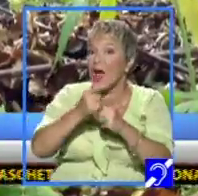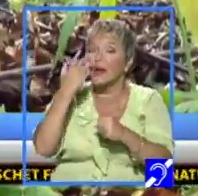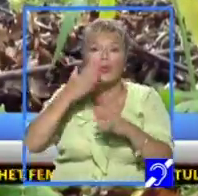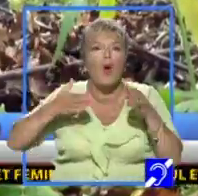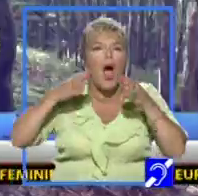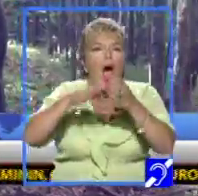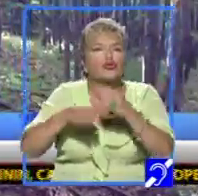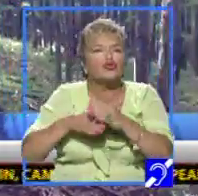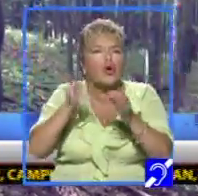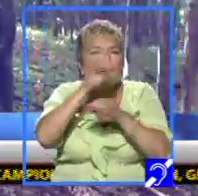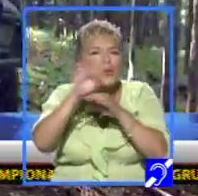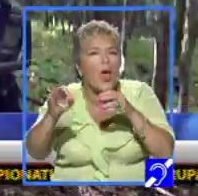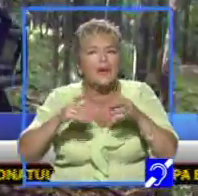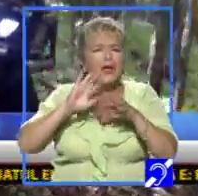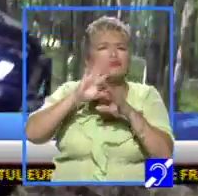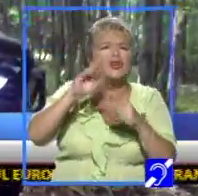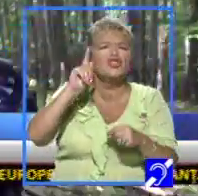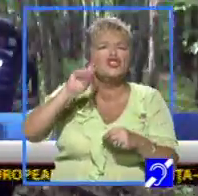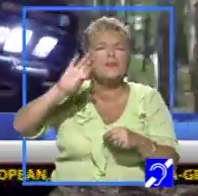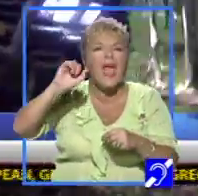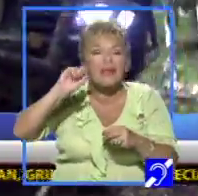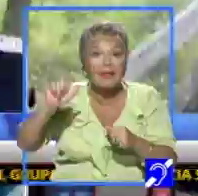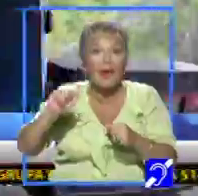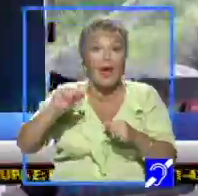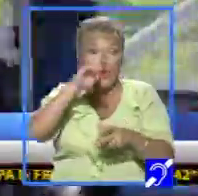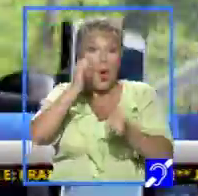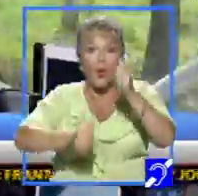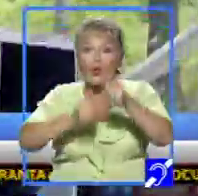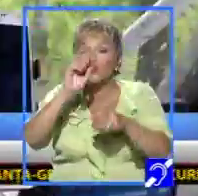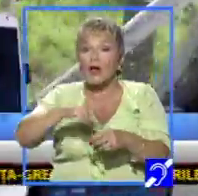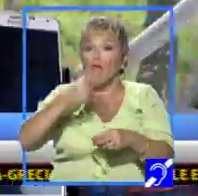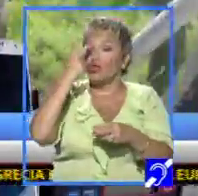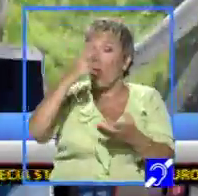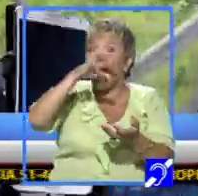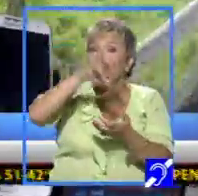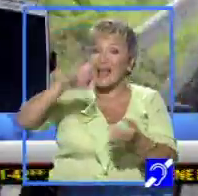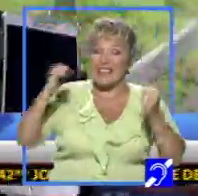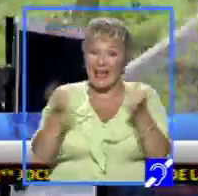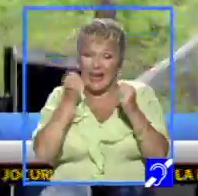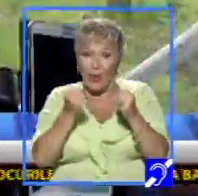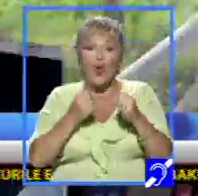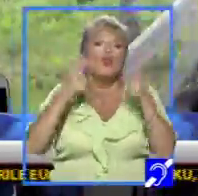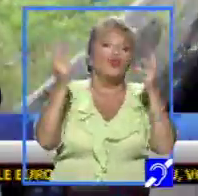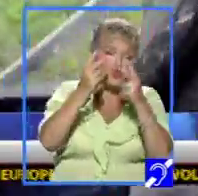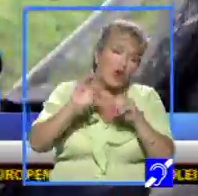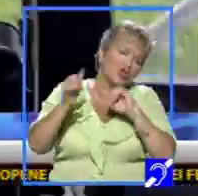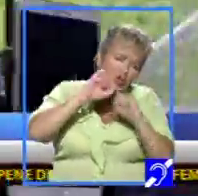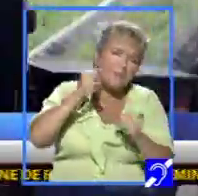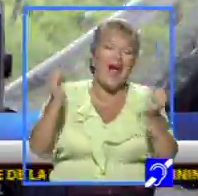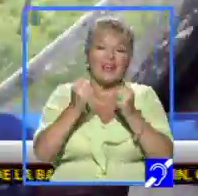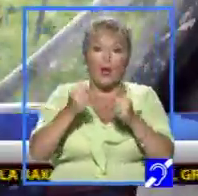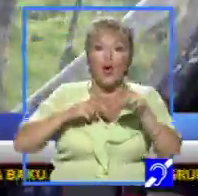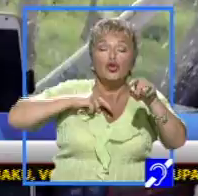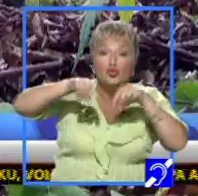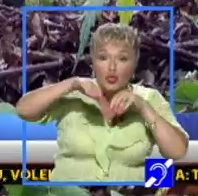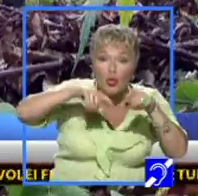cu ajutorul track-urilor GPS și prin live streaming. Competiția va avea două clase de dificultate, soft și hard. Noutatea vine din faptul că traseul